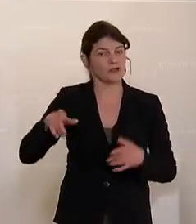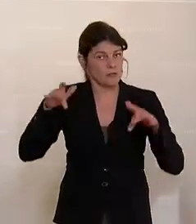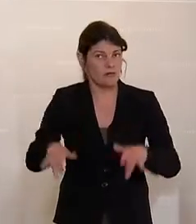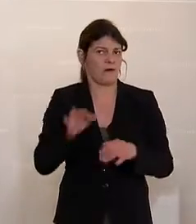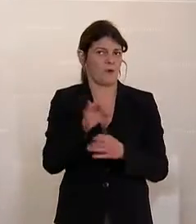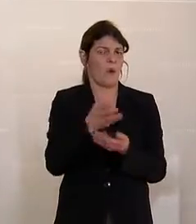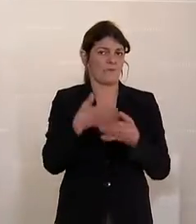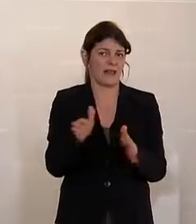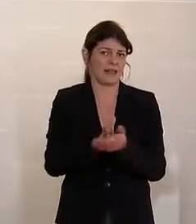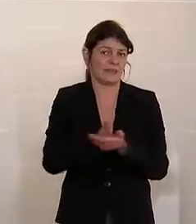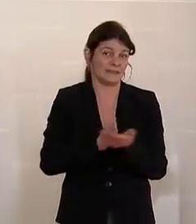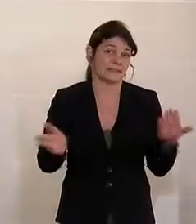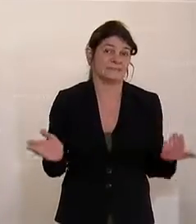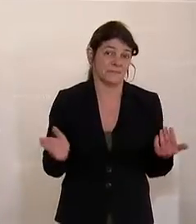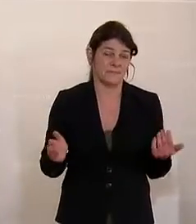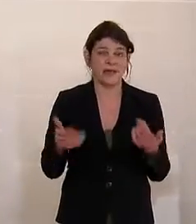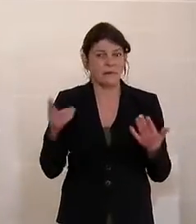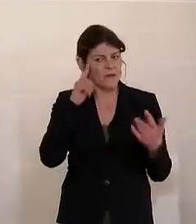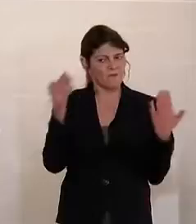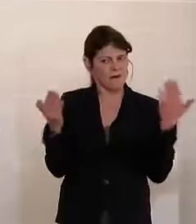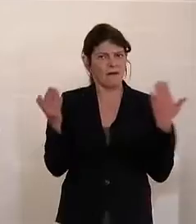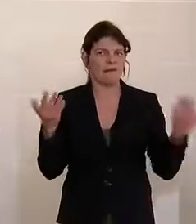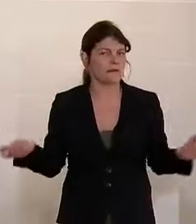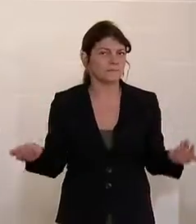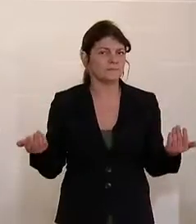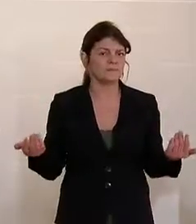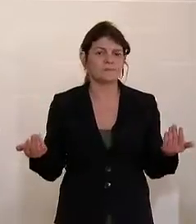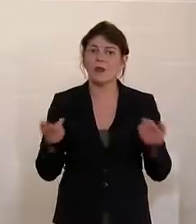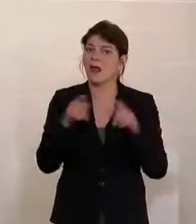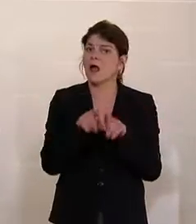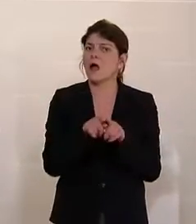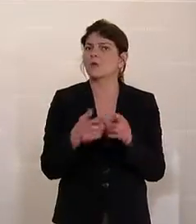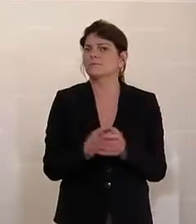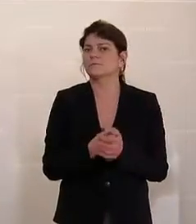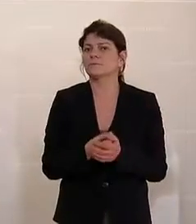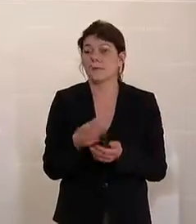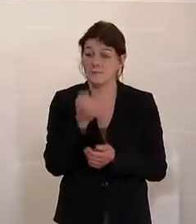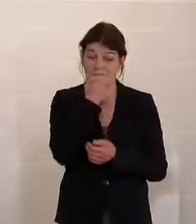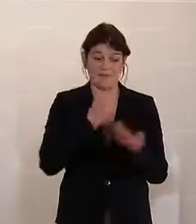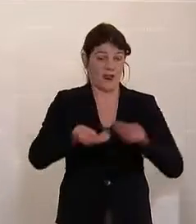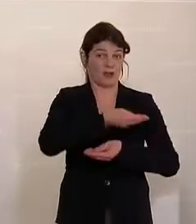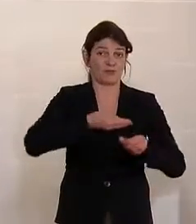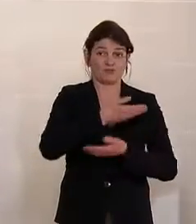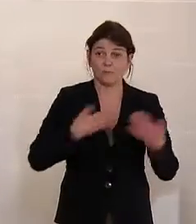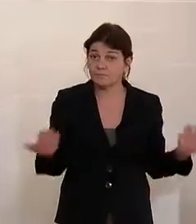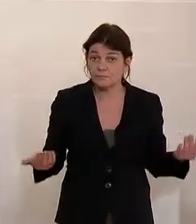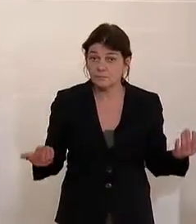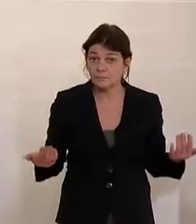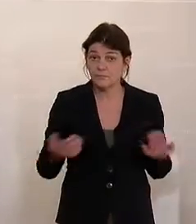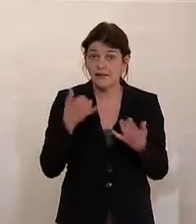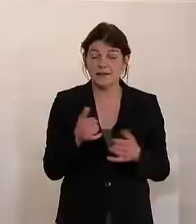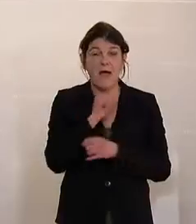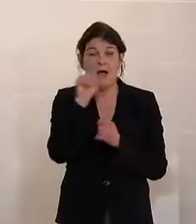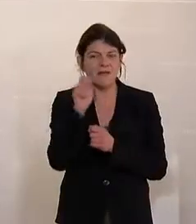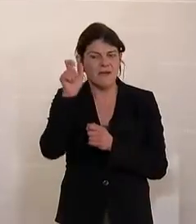öffentlichen Dienst haben. Man muss sich das immer nur im Vergleich anschauen, auch mit der Privatwirtschaft. Der Anteil der Akademiker